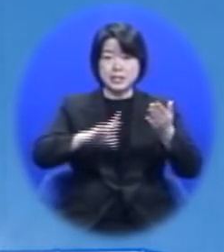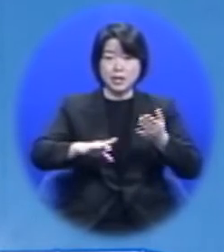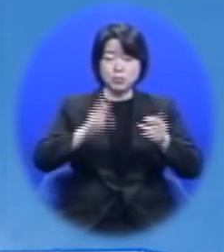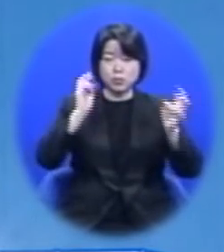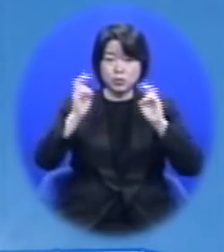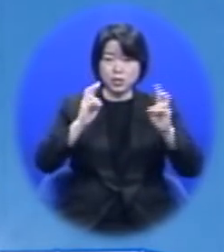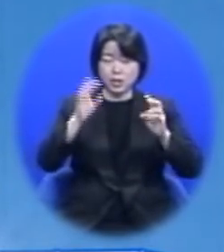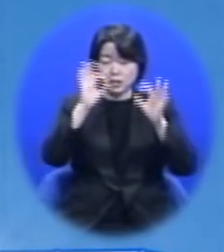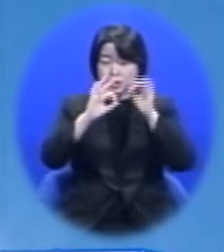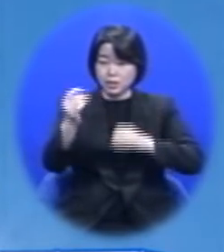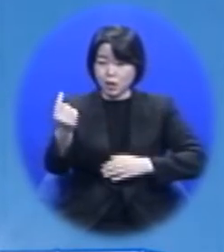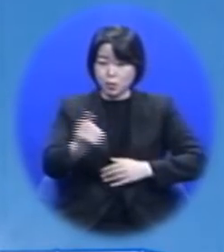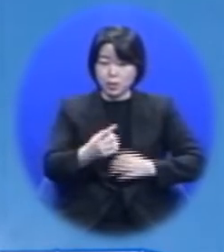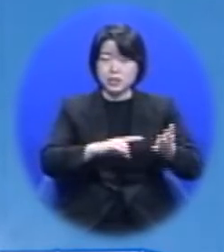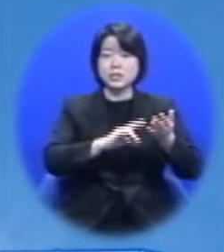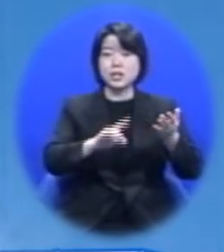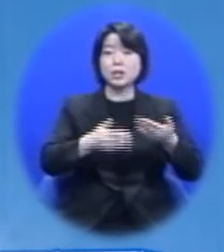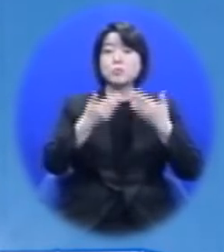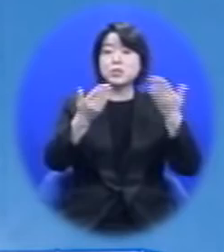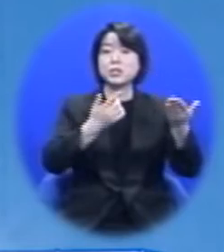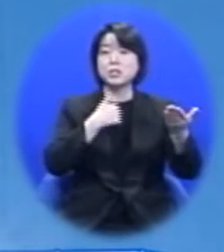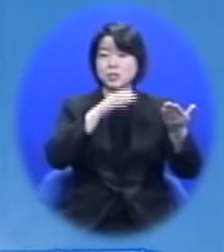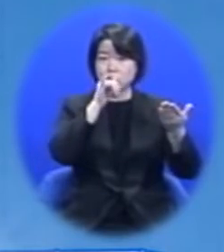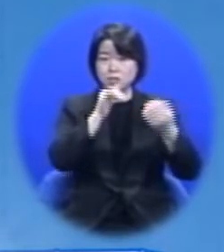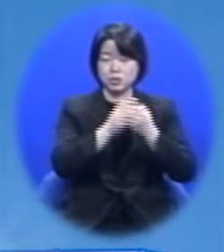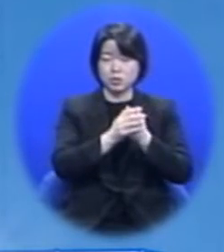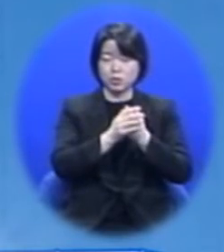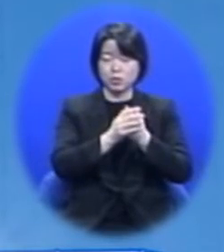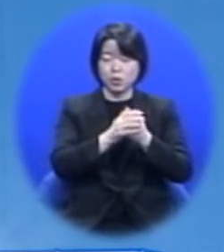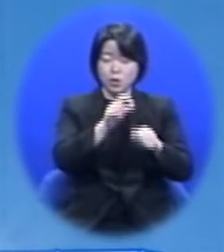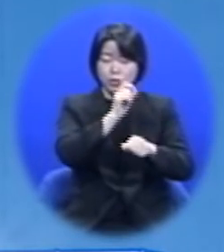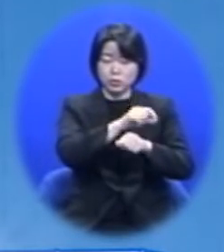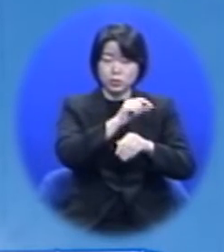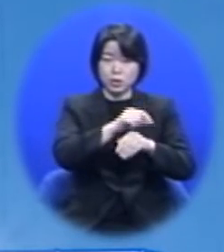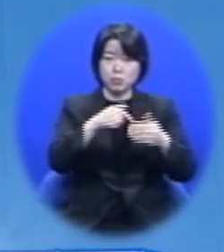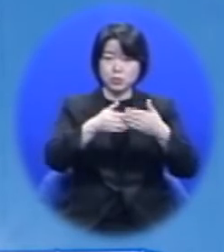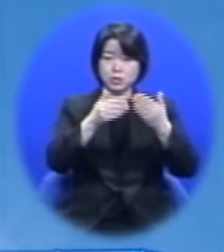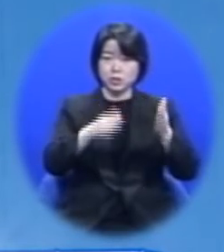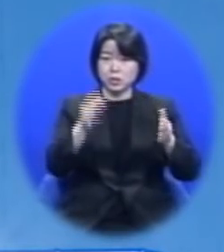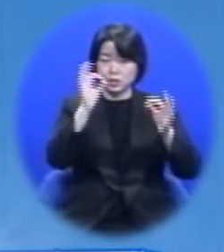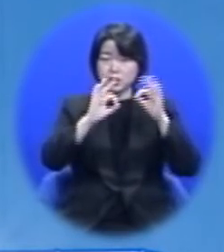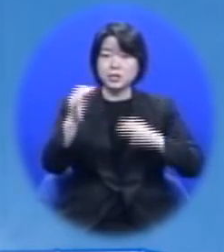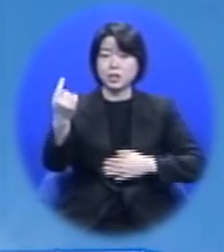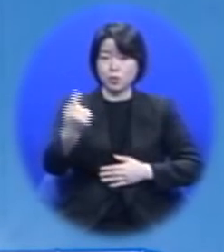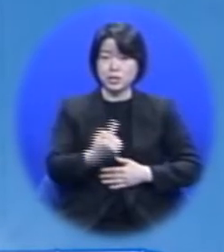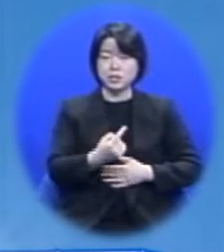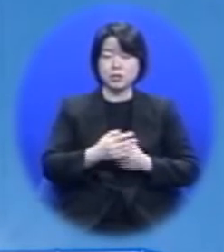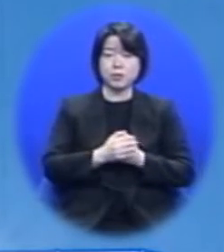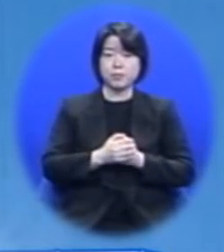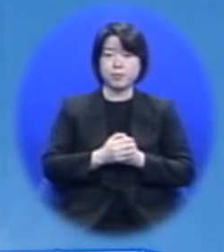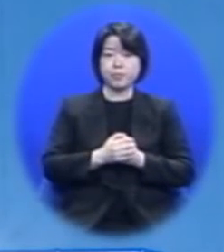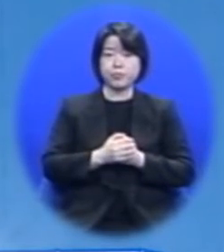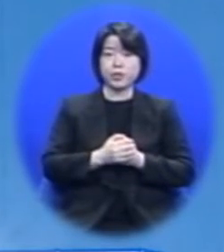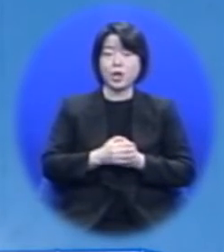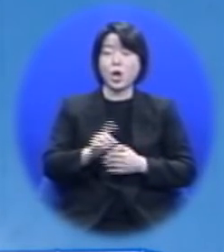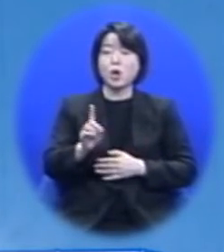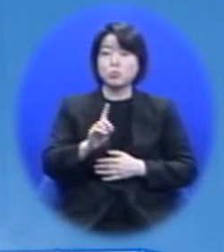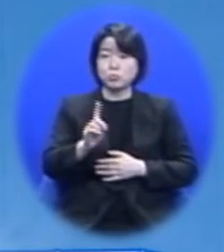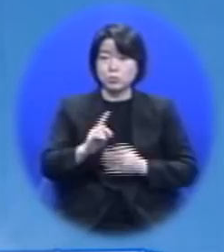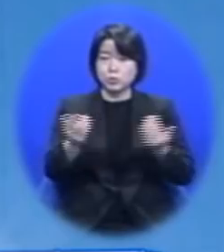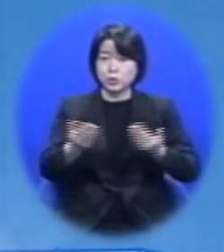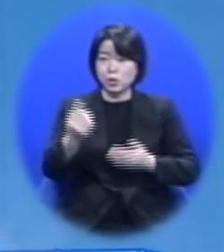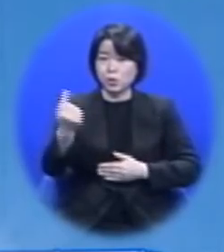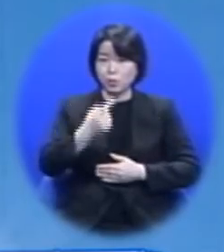되어 있었습니다. 세무사 사무실에 찾아오셨어요. 연세 많으신 그분이. 왜 오셨냐고